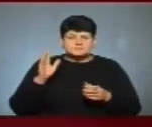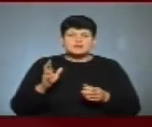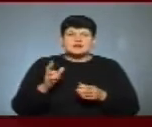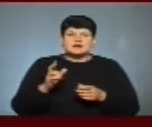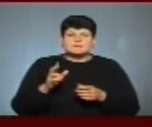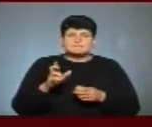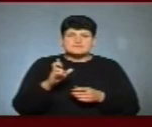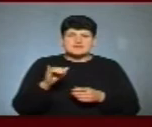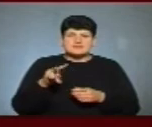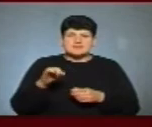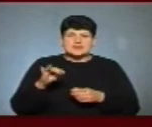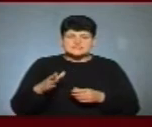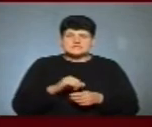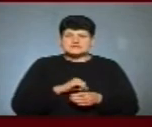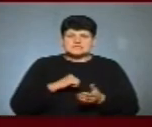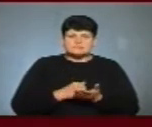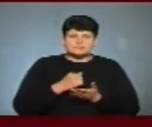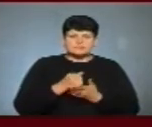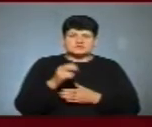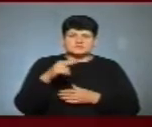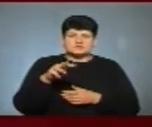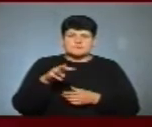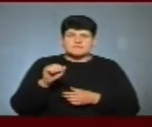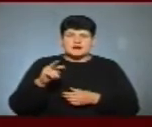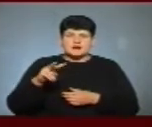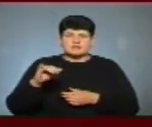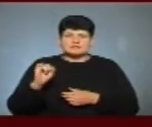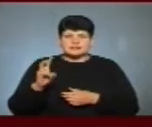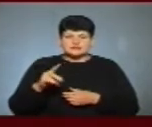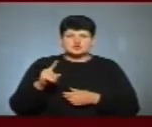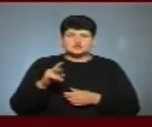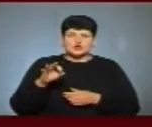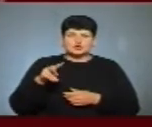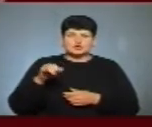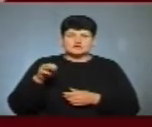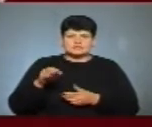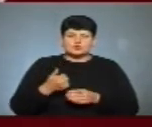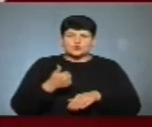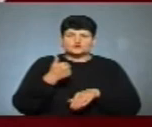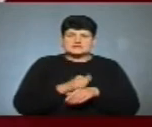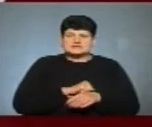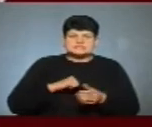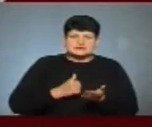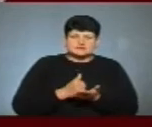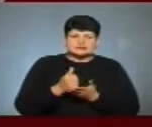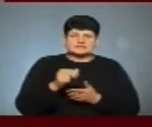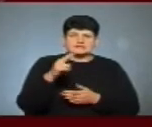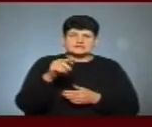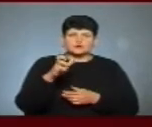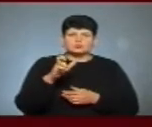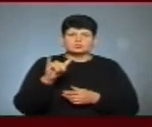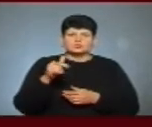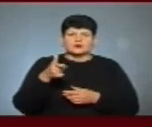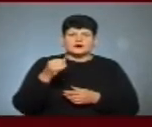Білецької сільської громади став самовисуванець Дмитро Малик. Золотниківську сільську громаду очолить самовисуванець Данило Бугай.